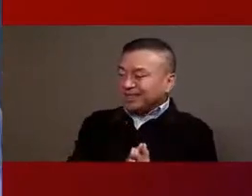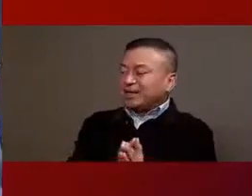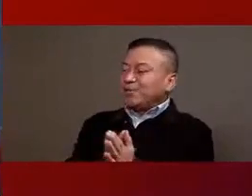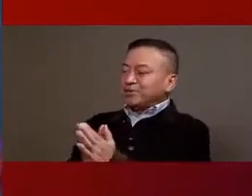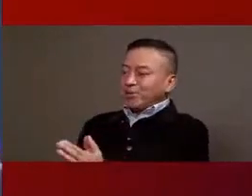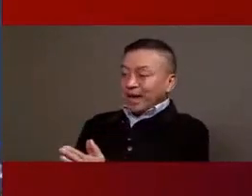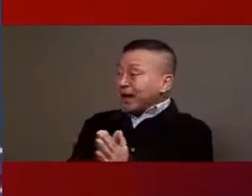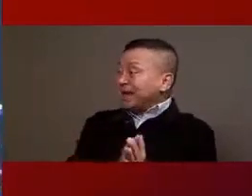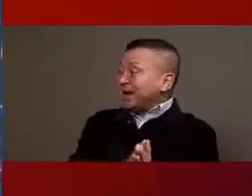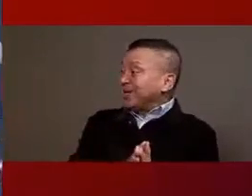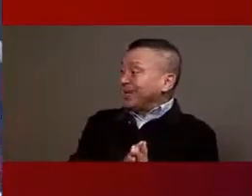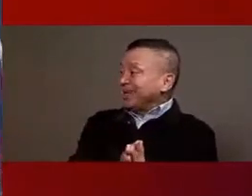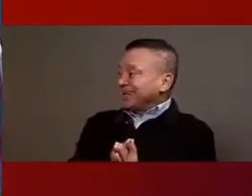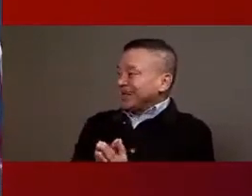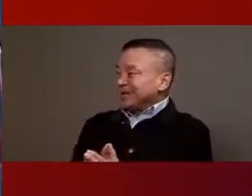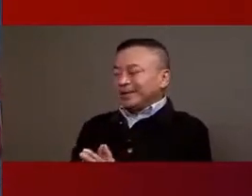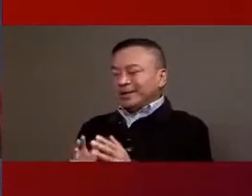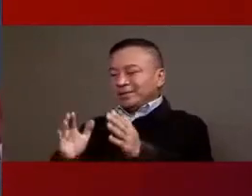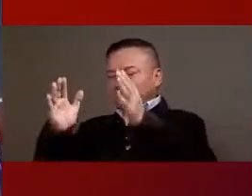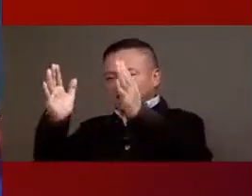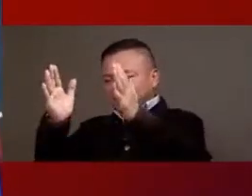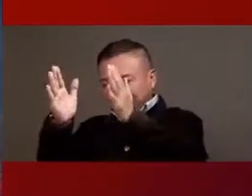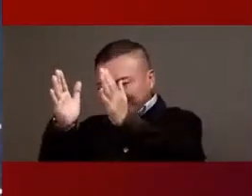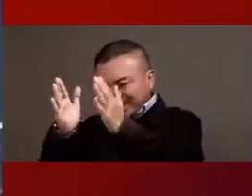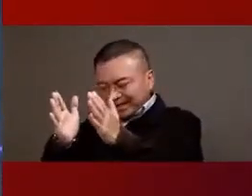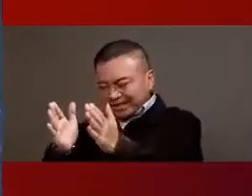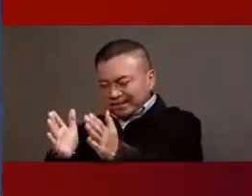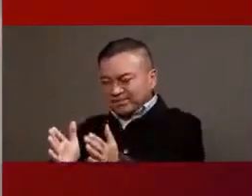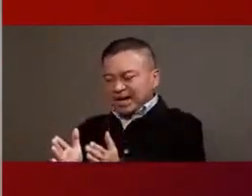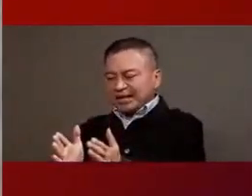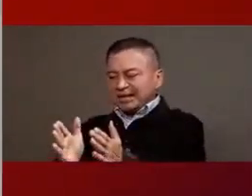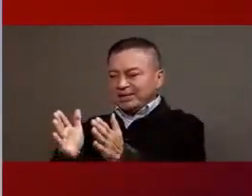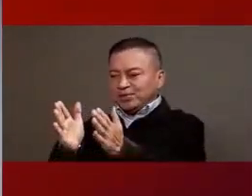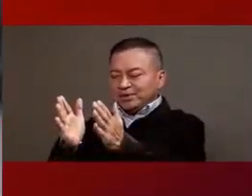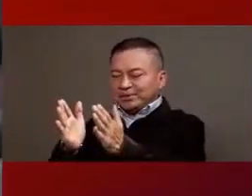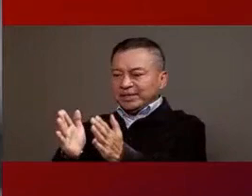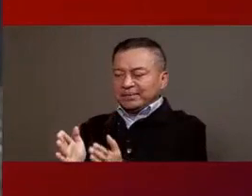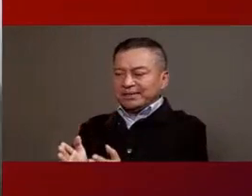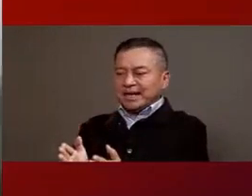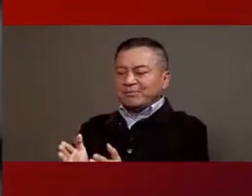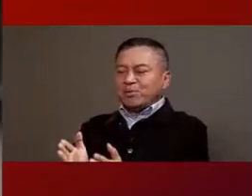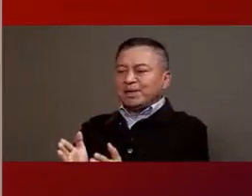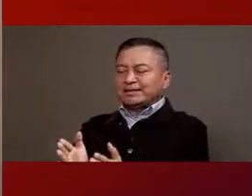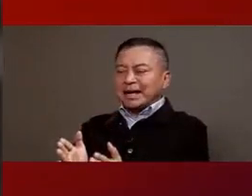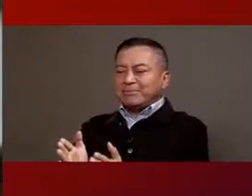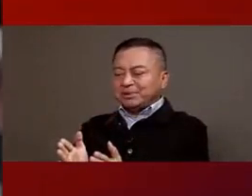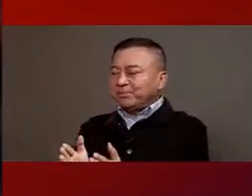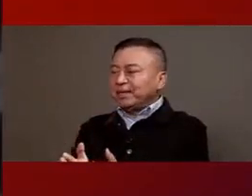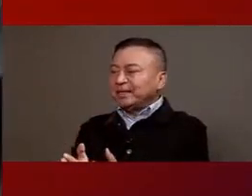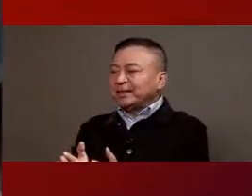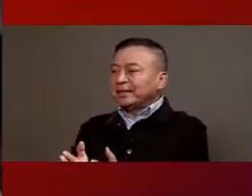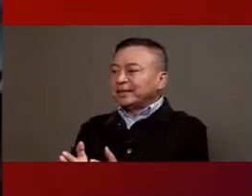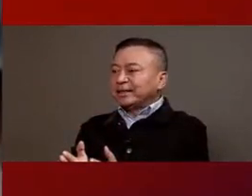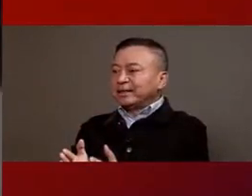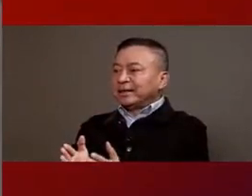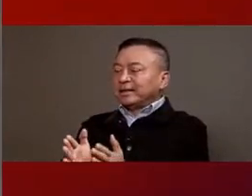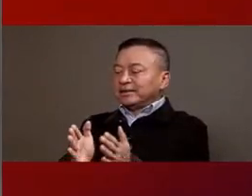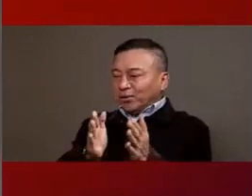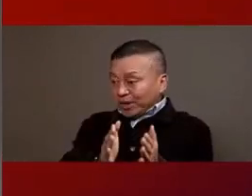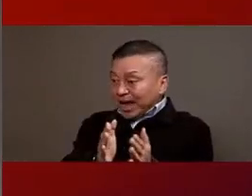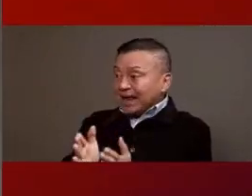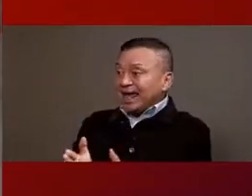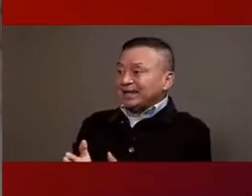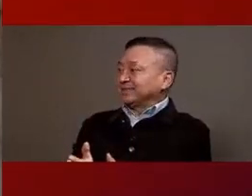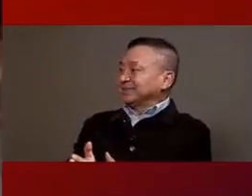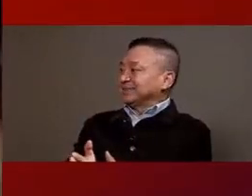เผชิญหรือว่าอยู่ข้างบ้านเรานี่เองนะครับเพราะฉะนั้นสิ่งที่เกิดขึ้นมาเนี่ยในช่วงชีวิตราชการผมเนี่ย30ปี